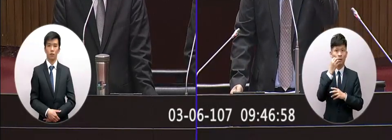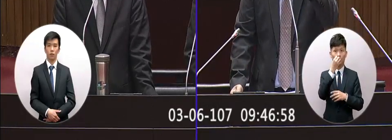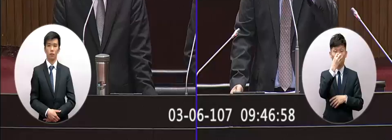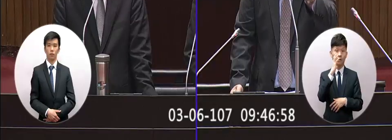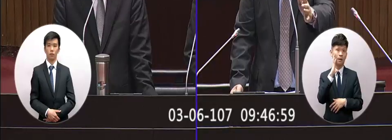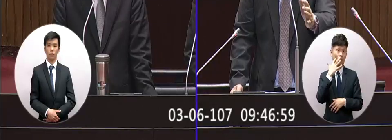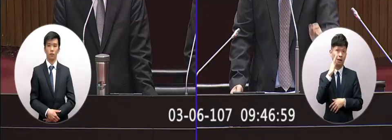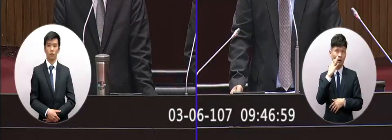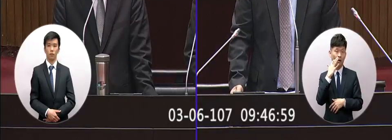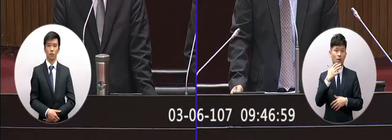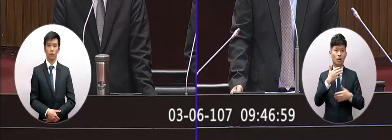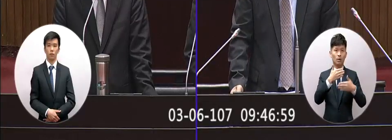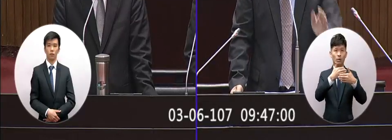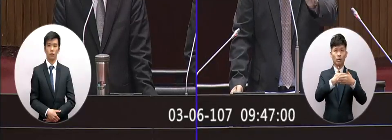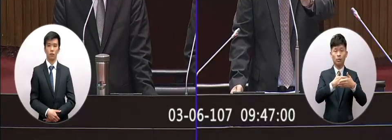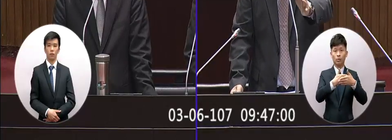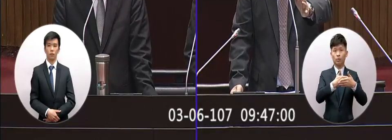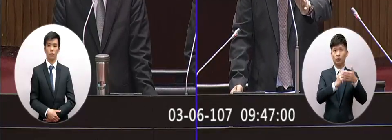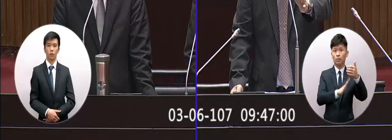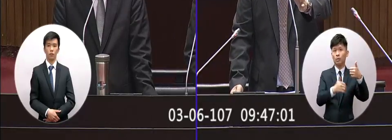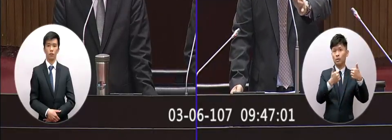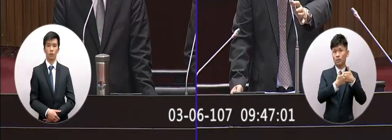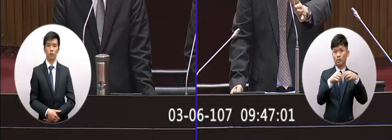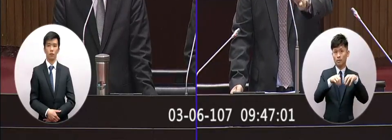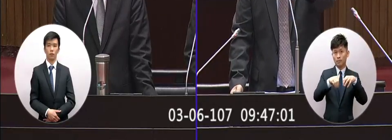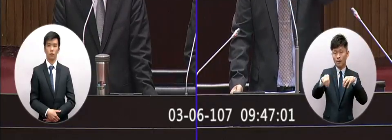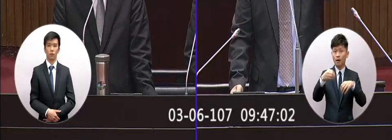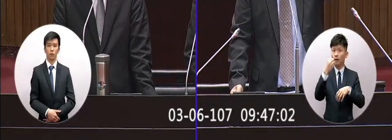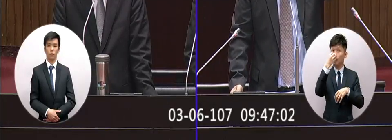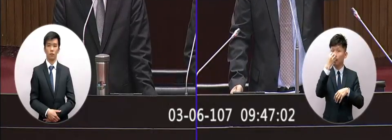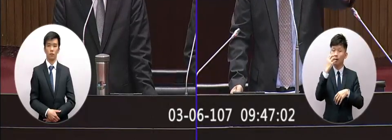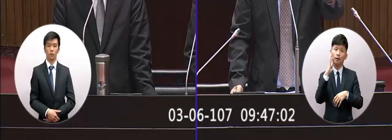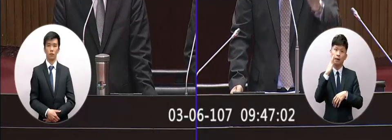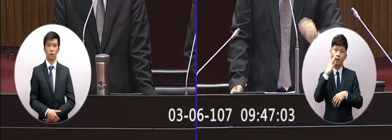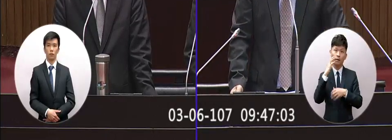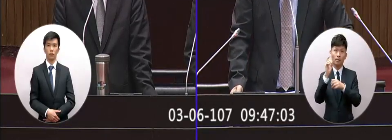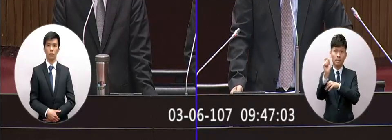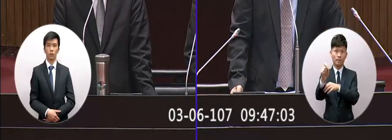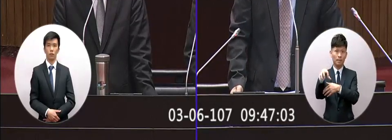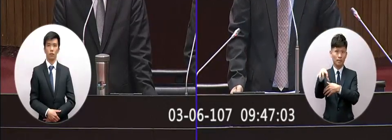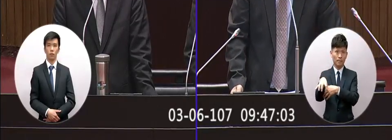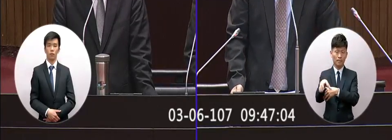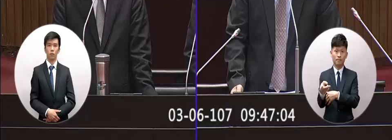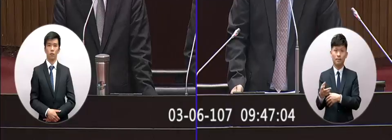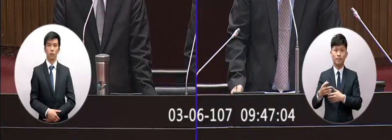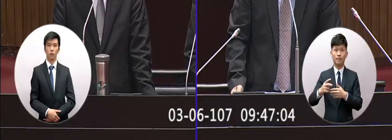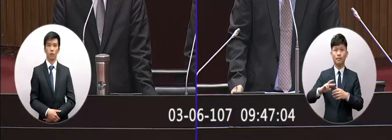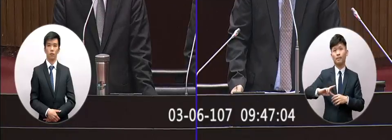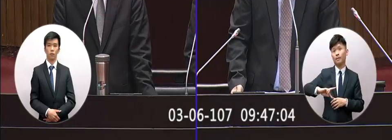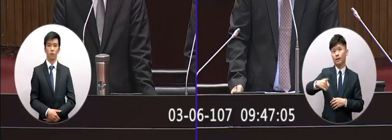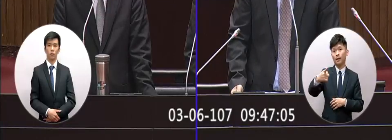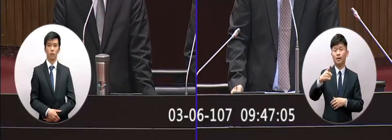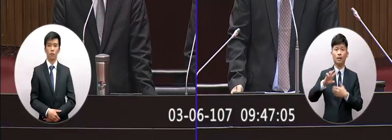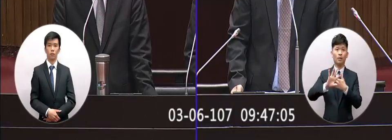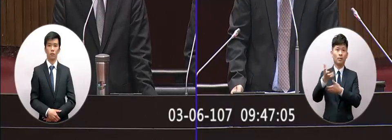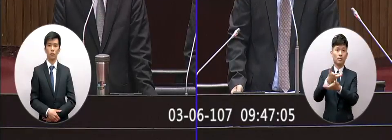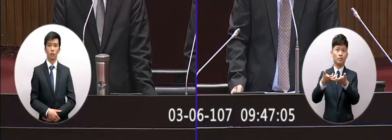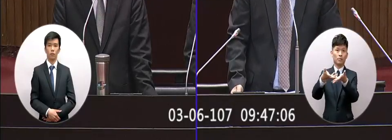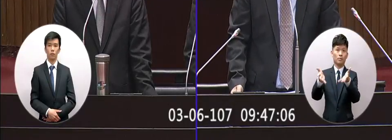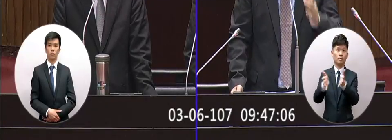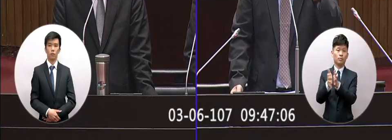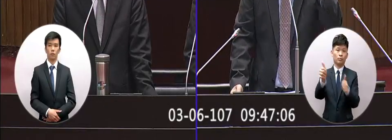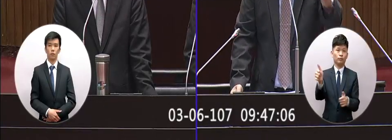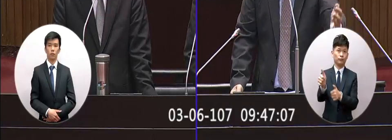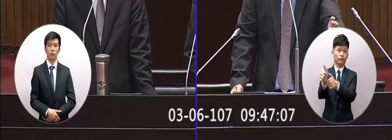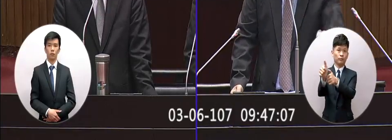会这个港澳办、陆委会港澳办公室把它移到变成我外交部的这个港澳司，